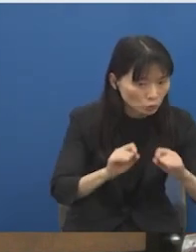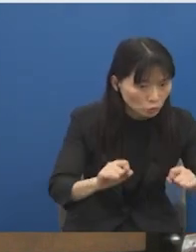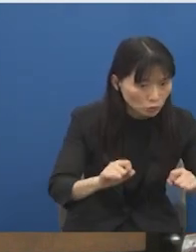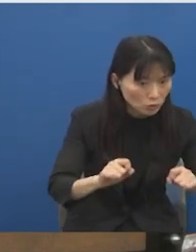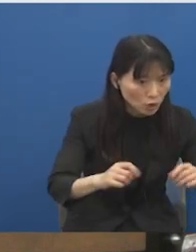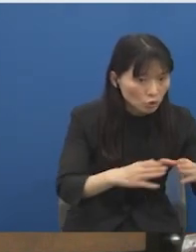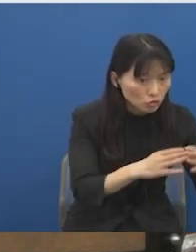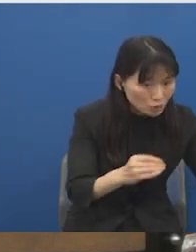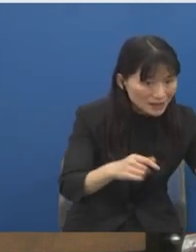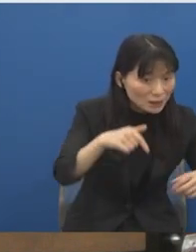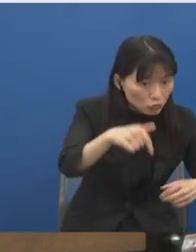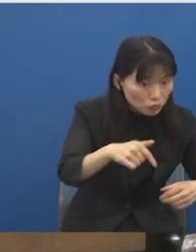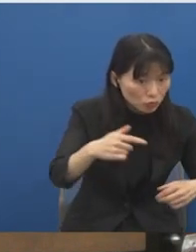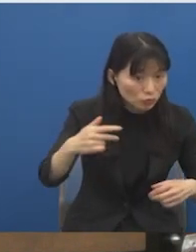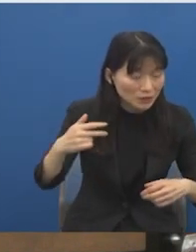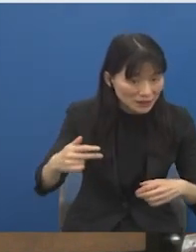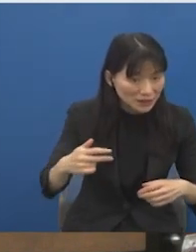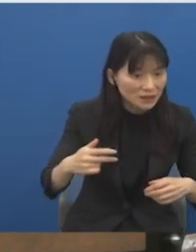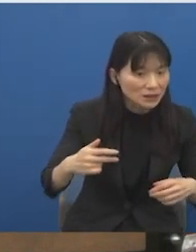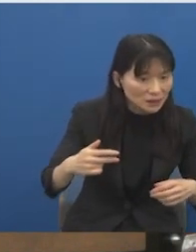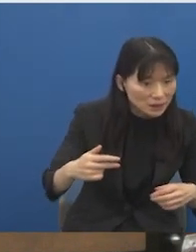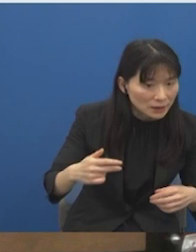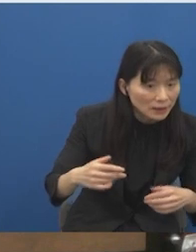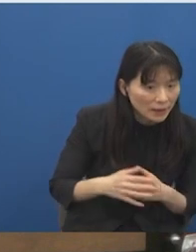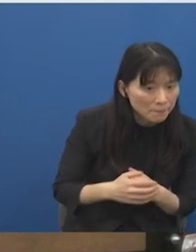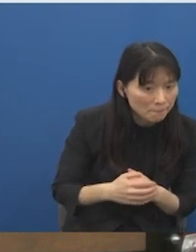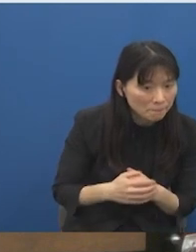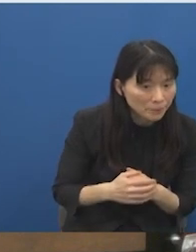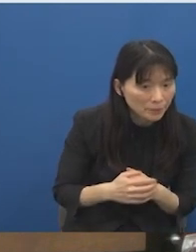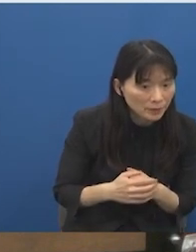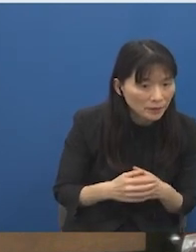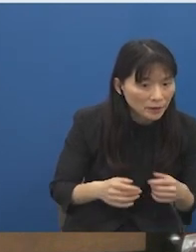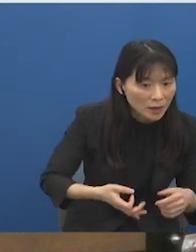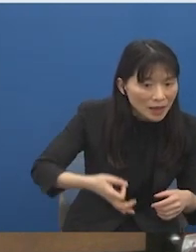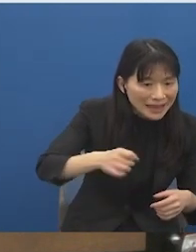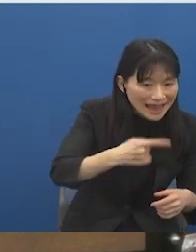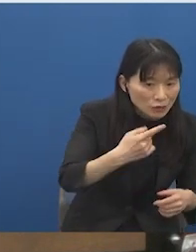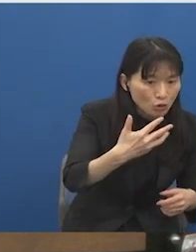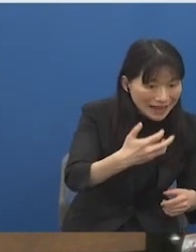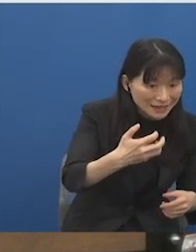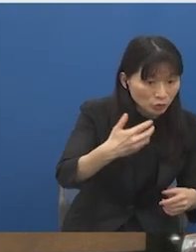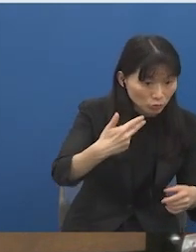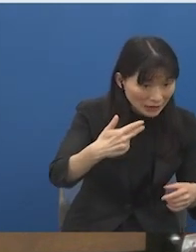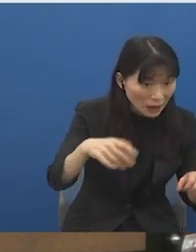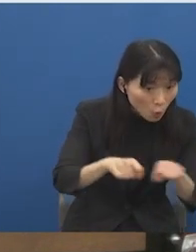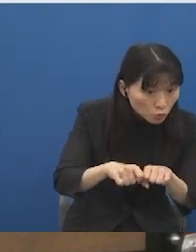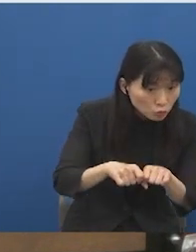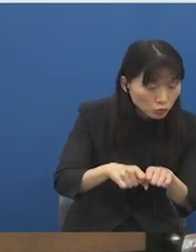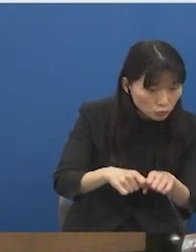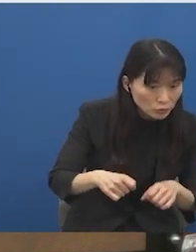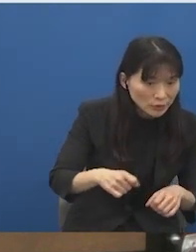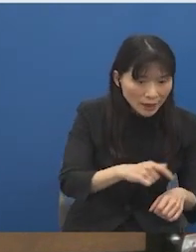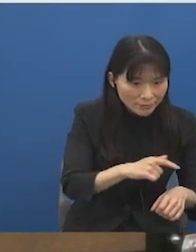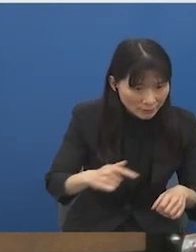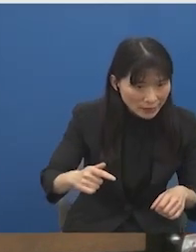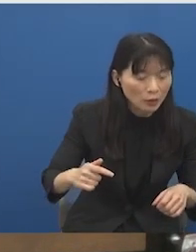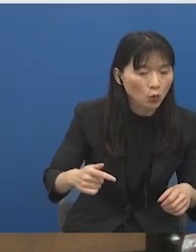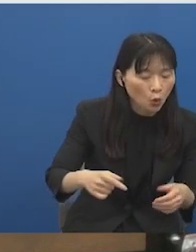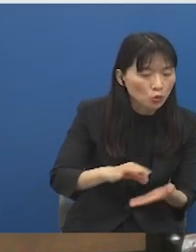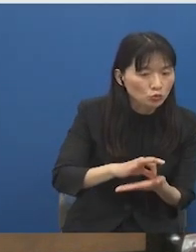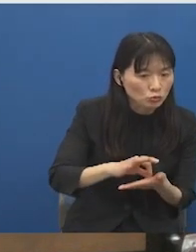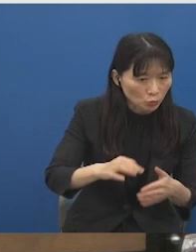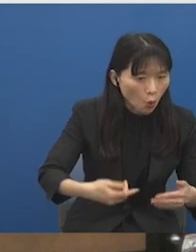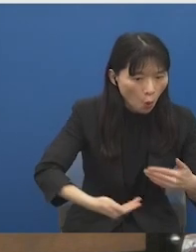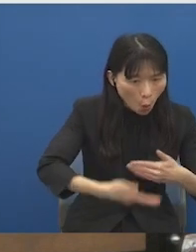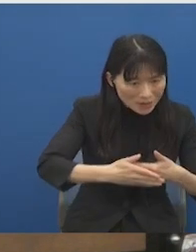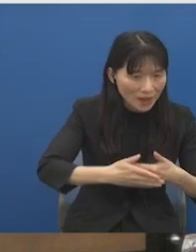国、府、支出金等を財源として、総額187億6900万円を補正しようとするもの